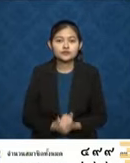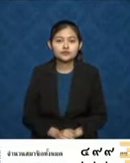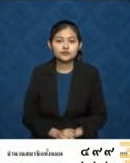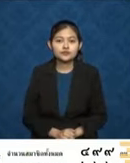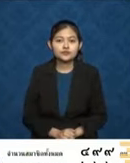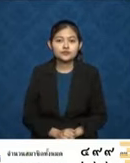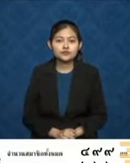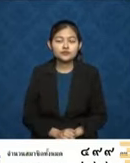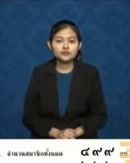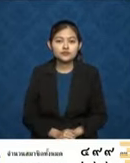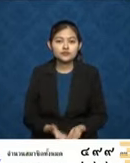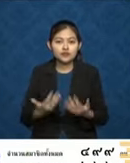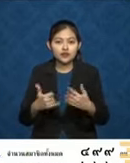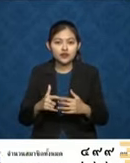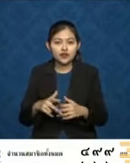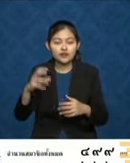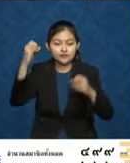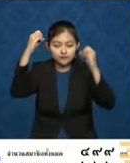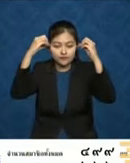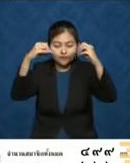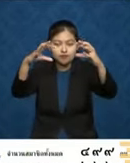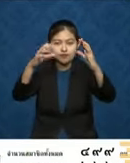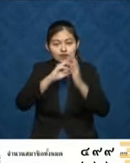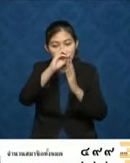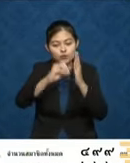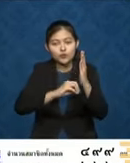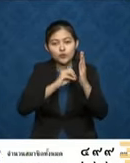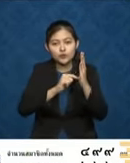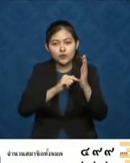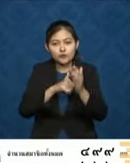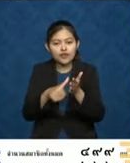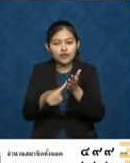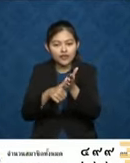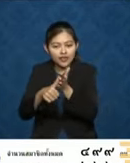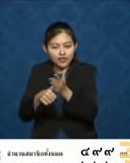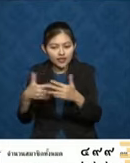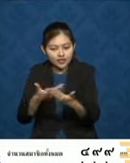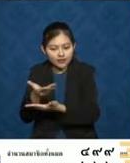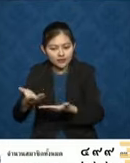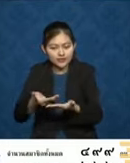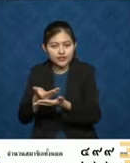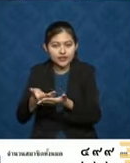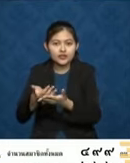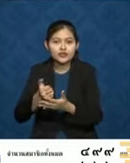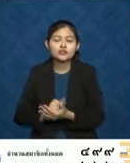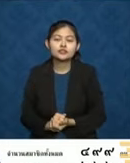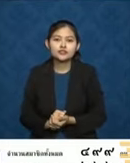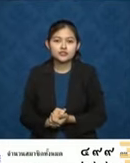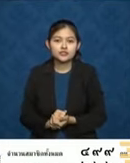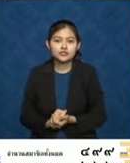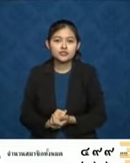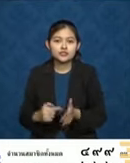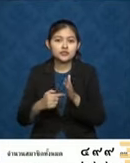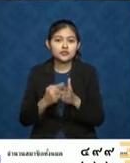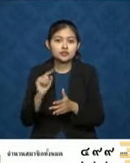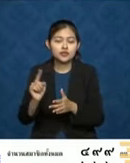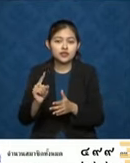กระเ่อและการไฟฟ้าส่วนภูมิภาคนะครับได้บูรณาการแก้ไขปัญหาที่เกิดขึ้น